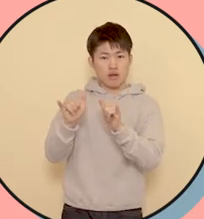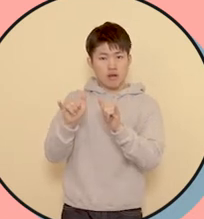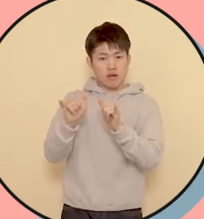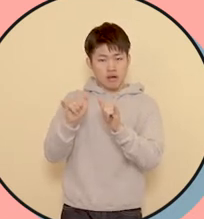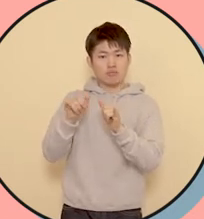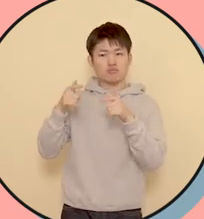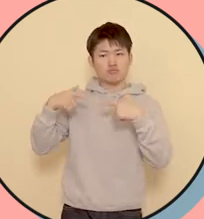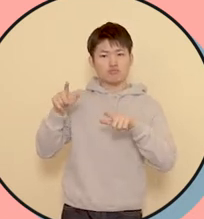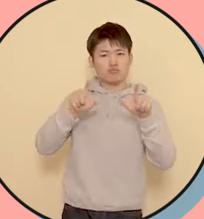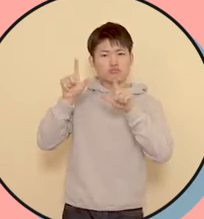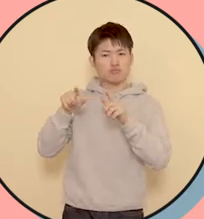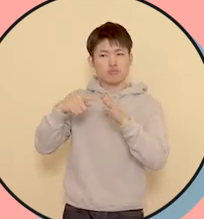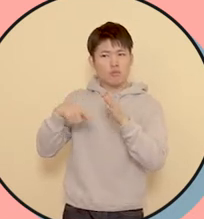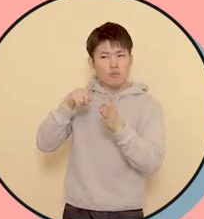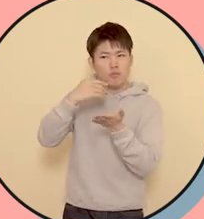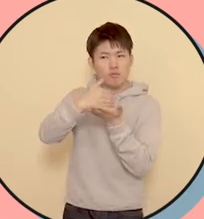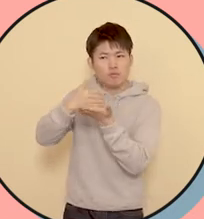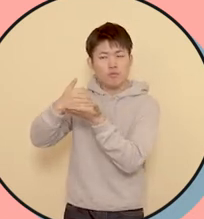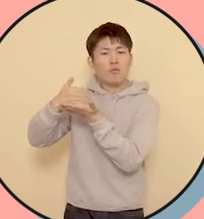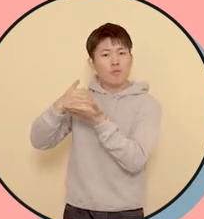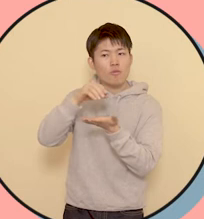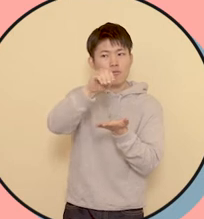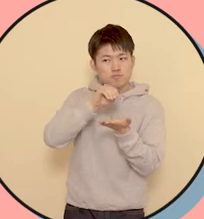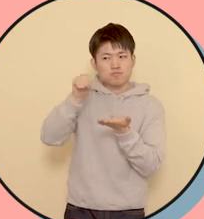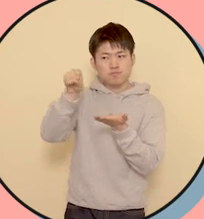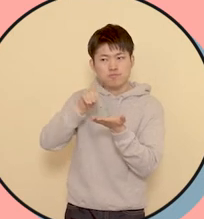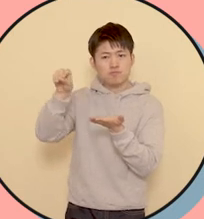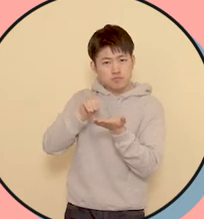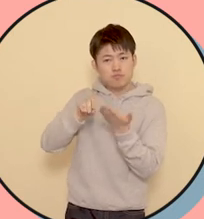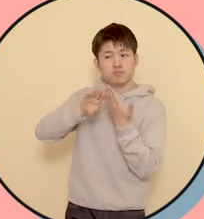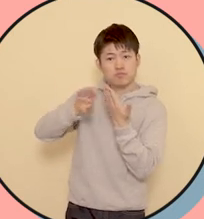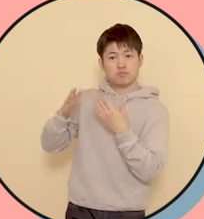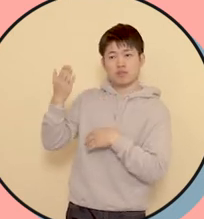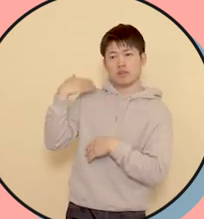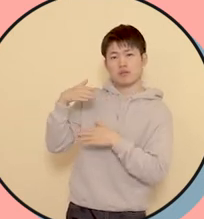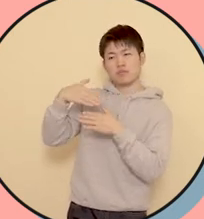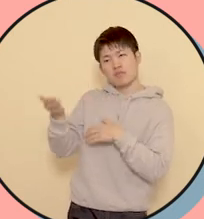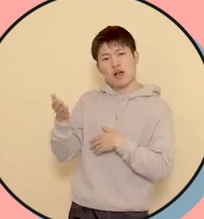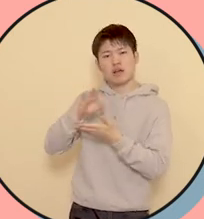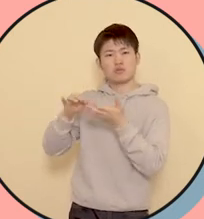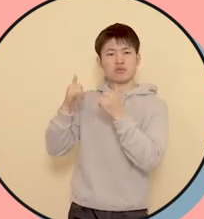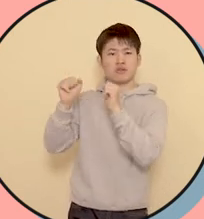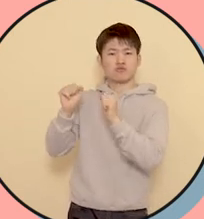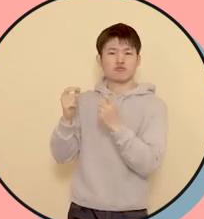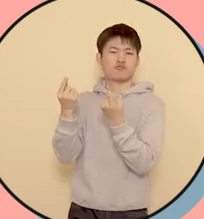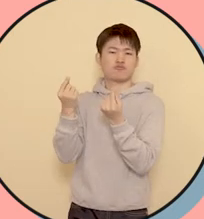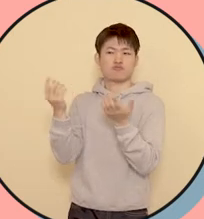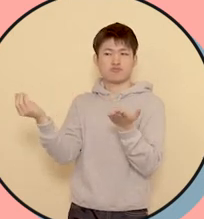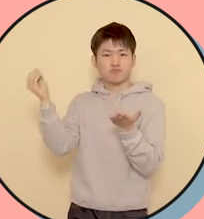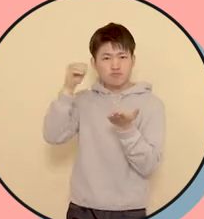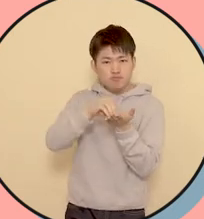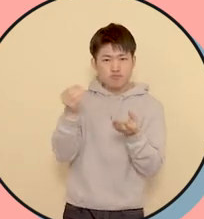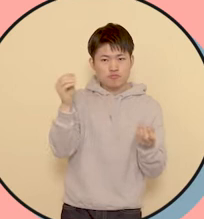んの普段のエピソードを、お話を聞いて、それを一つずつ、つなぎ合わせて、そこ